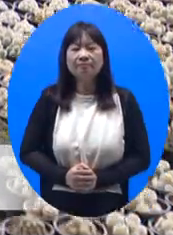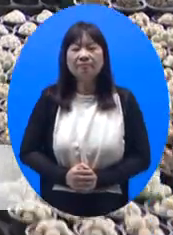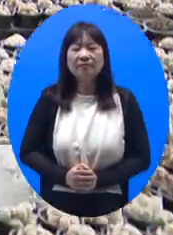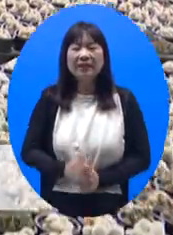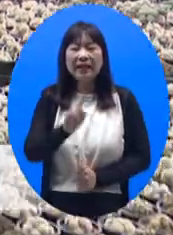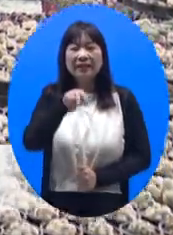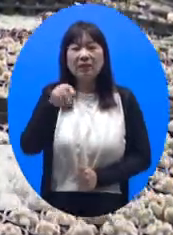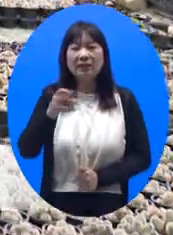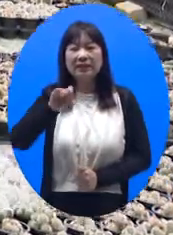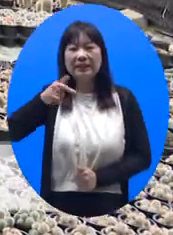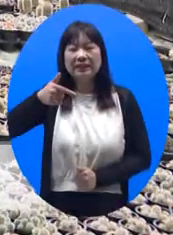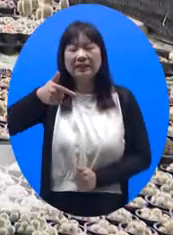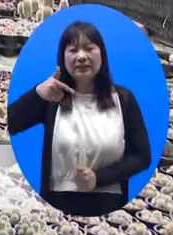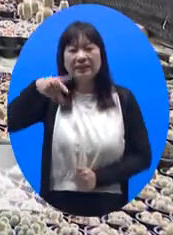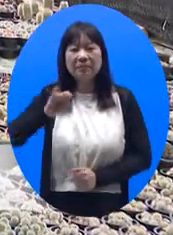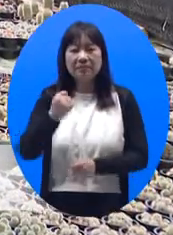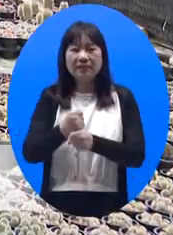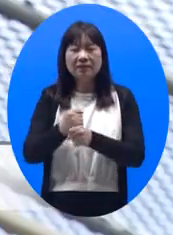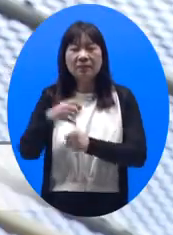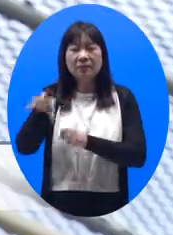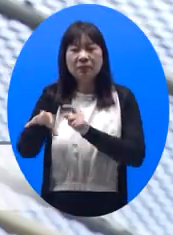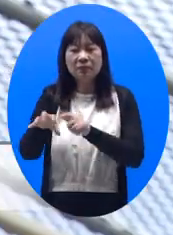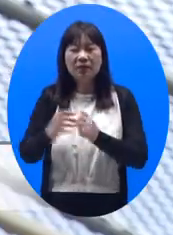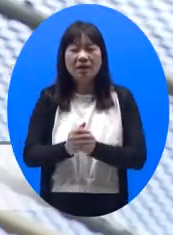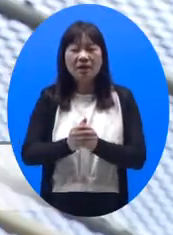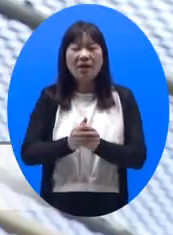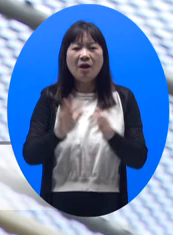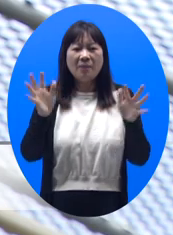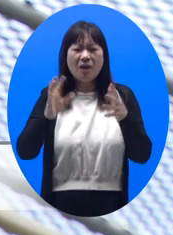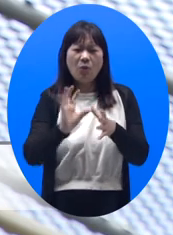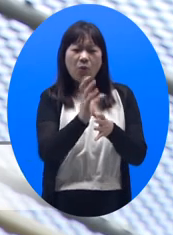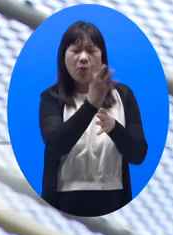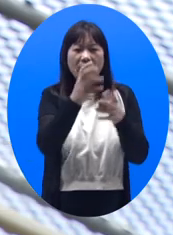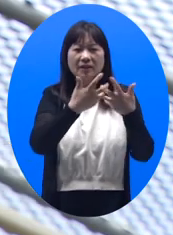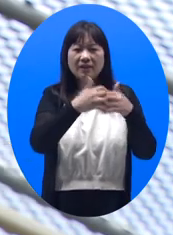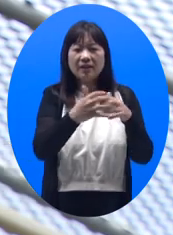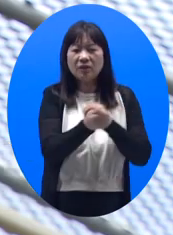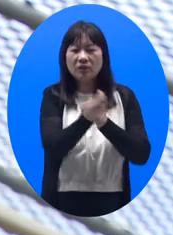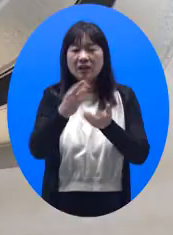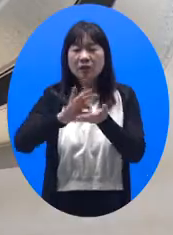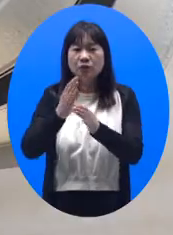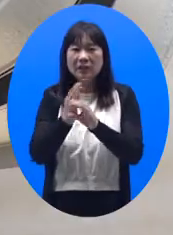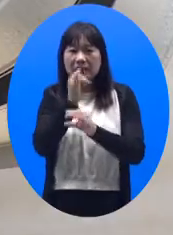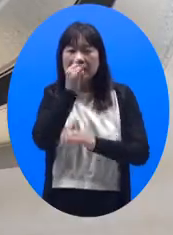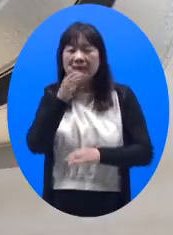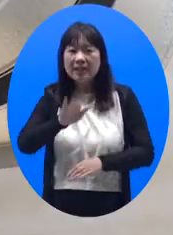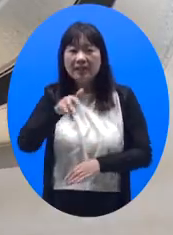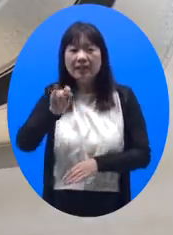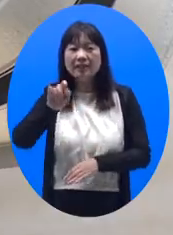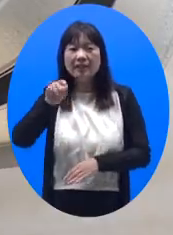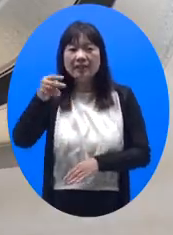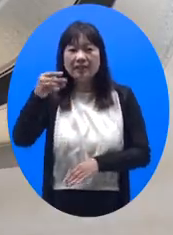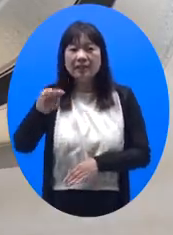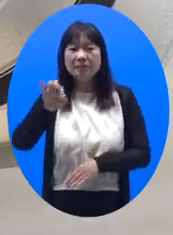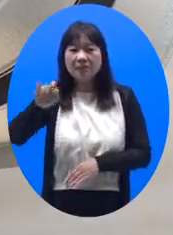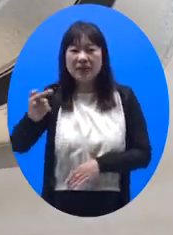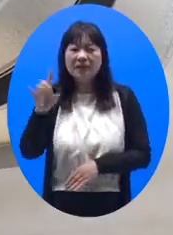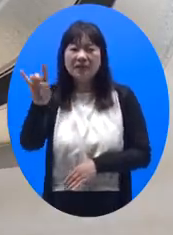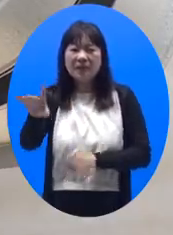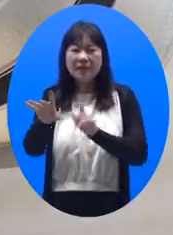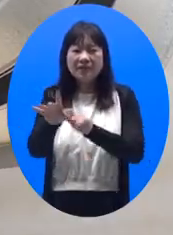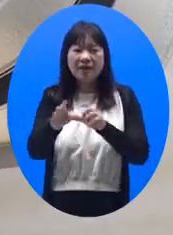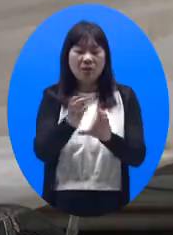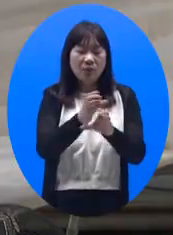도내 한 선인장 농가. 환기팬 여러 대를 설치해 사용했었는데 지금은 제트팬 한 대와 원심가습기 한 대를 설치해